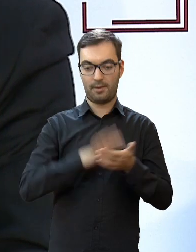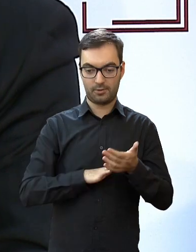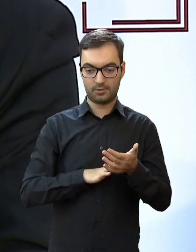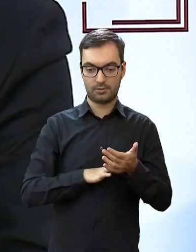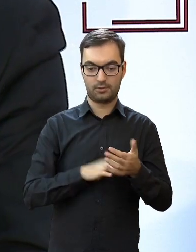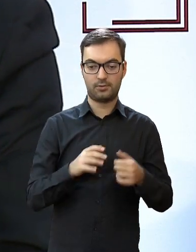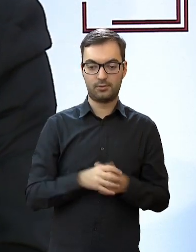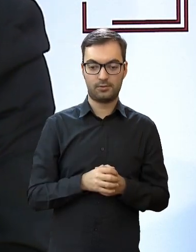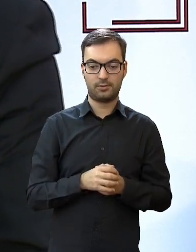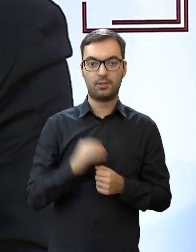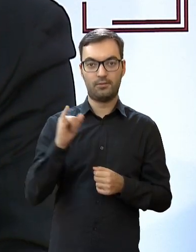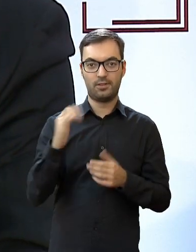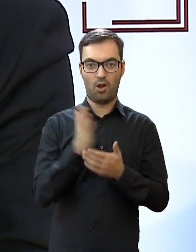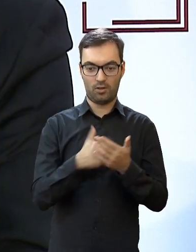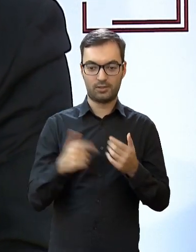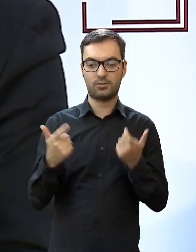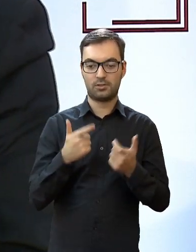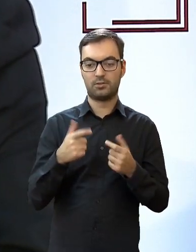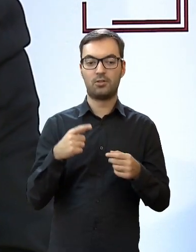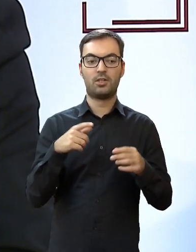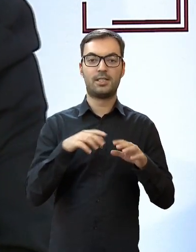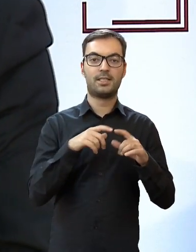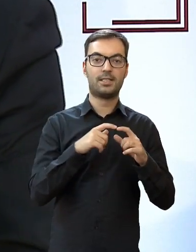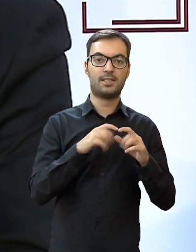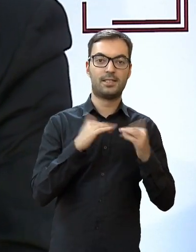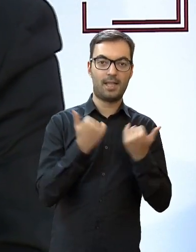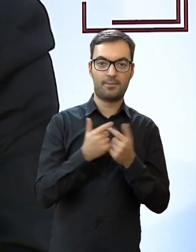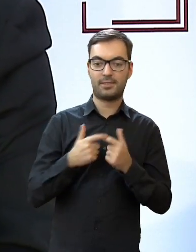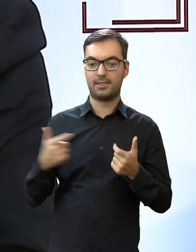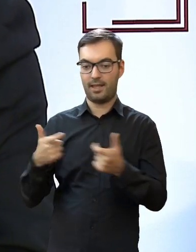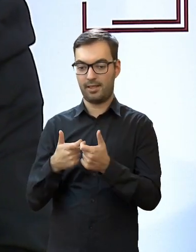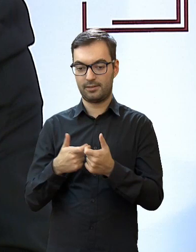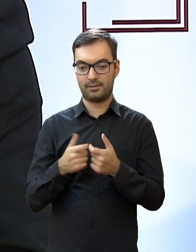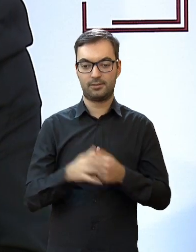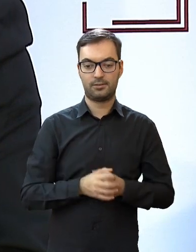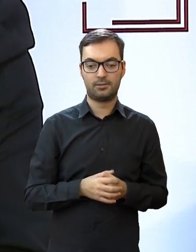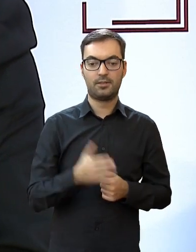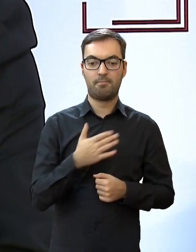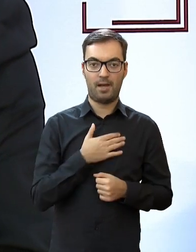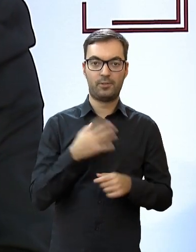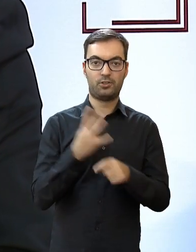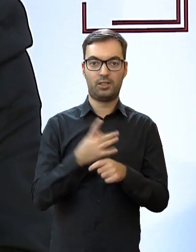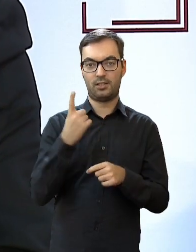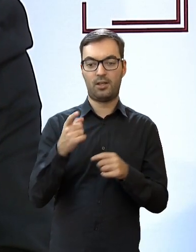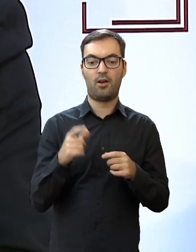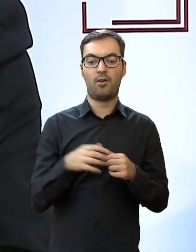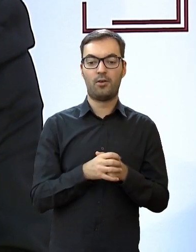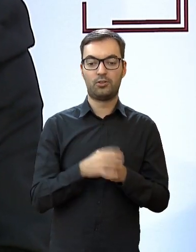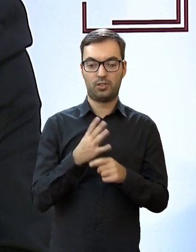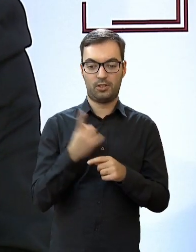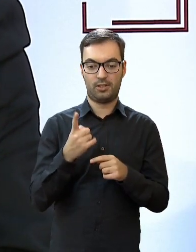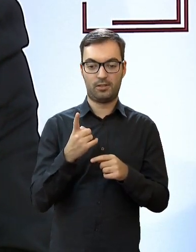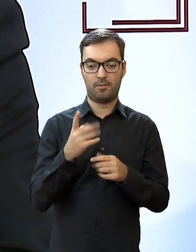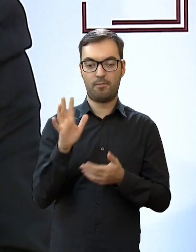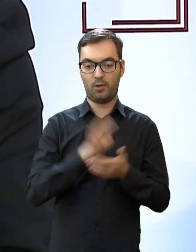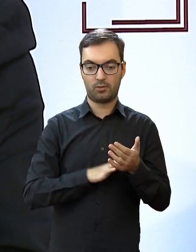w swoich okręgach, protokoły do Sejmu i do Senatu, bo to są różne konfiguracje. Mamy mieć 41 protokołów okręgowych komisji wyborczych.